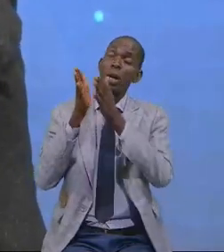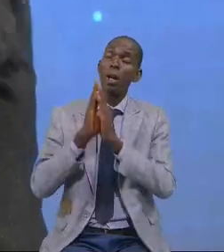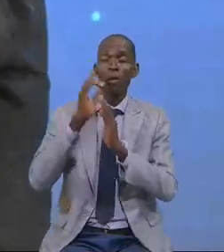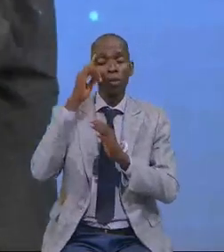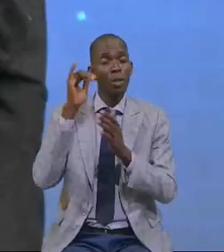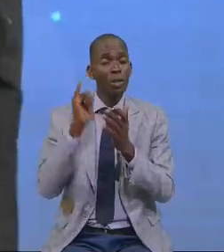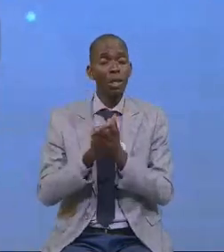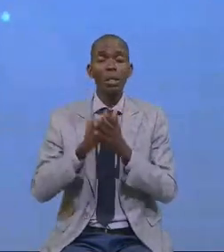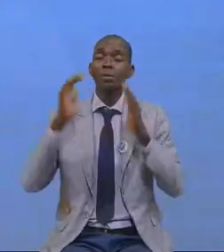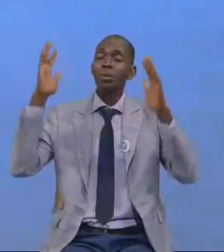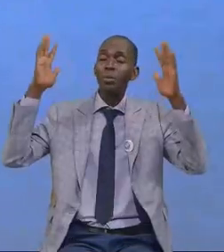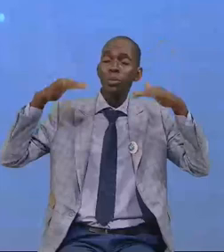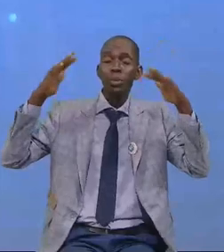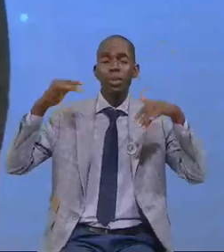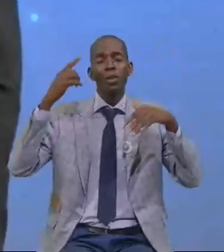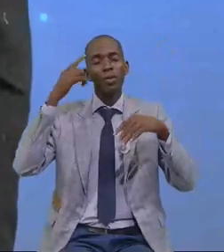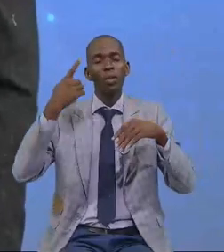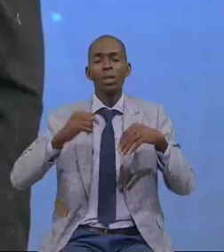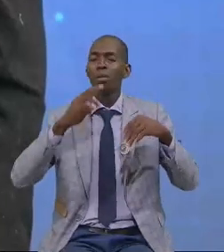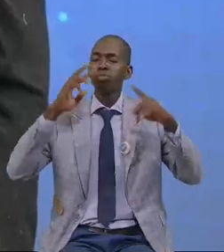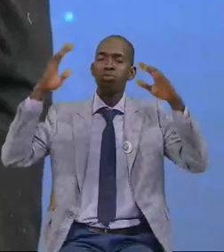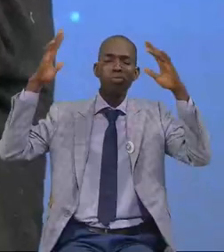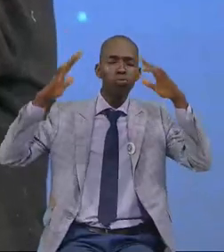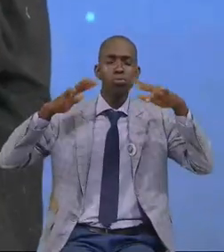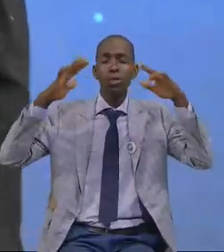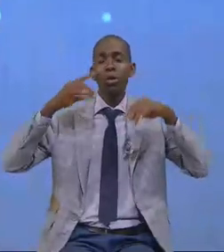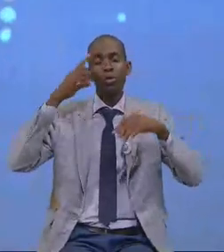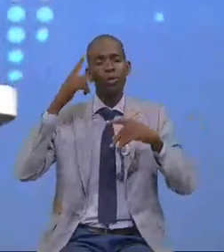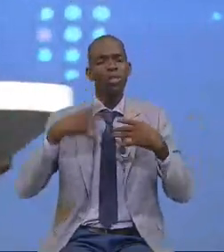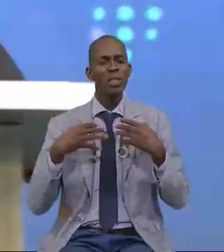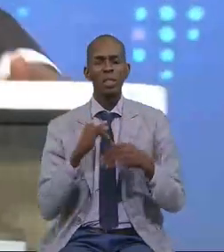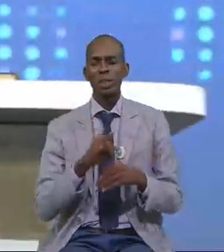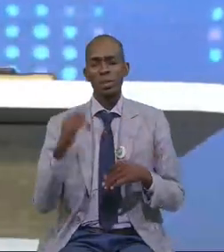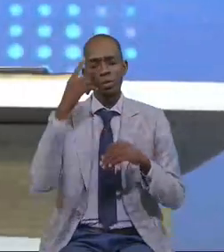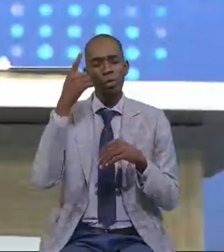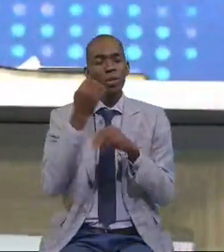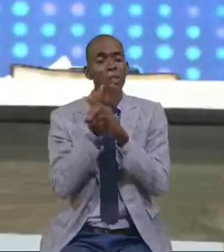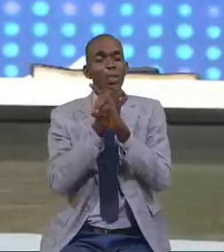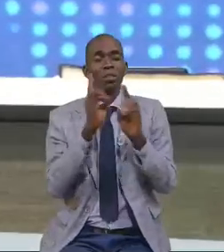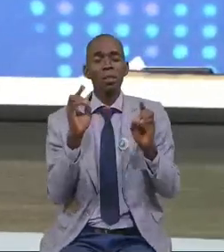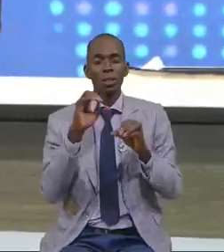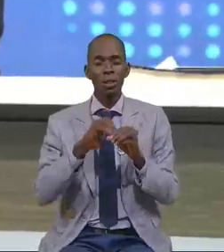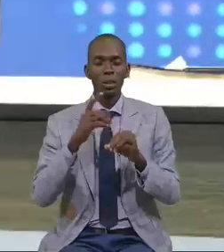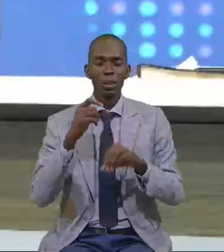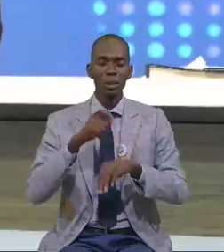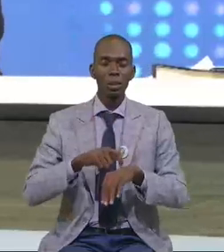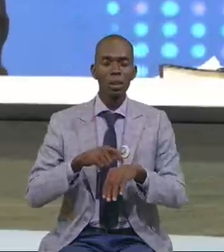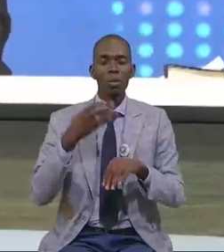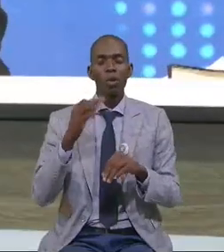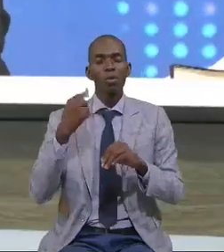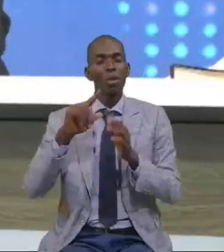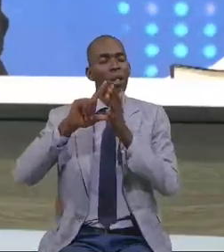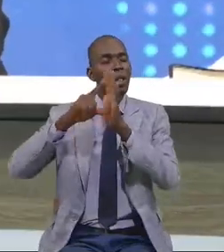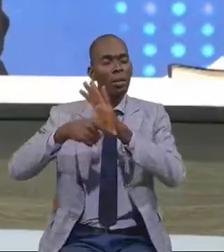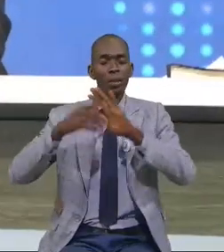que nous demandions la pluie, les averses, que nous demandions la guérison, la délivrance et la pluie